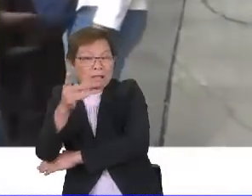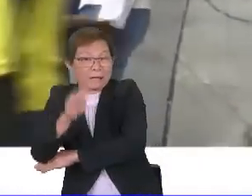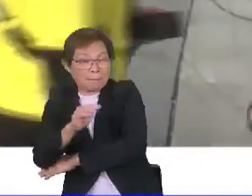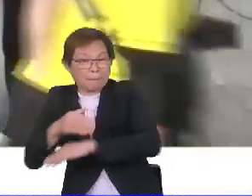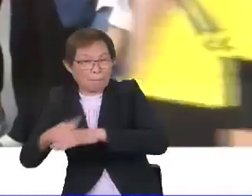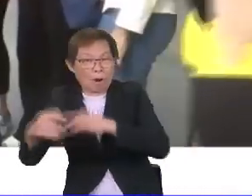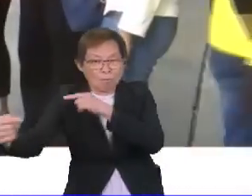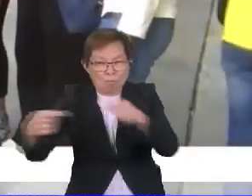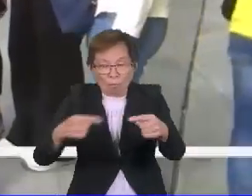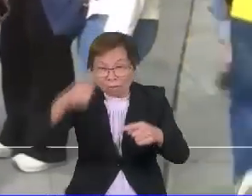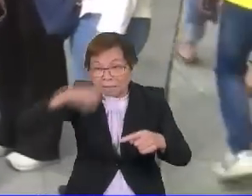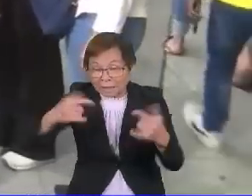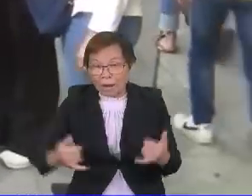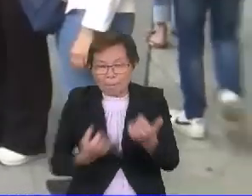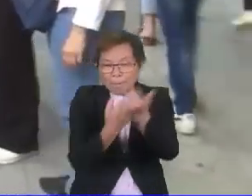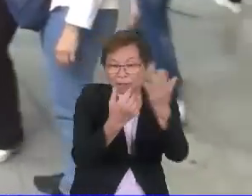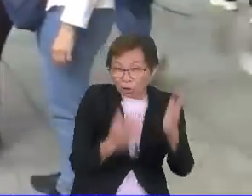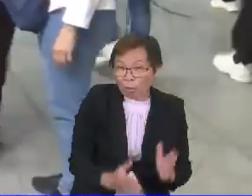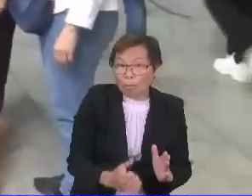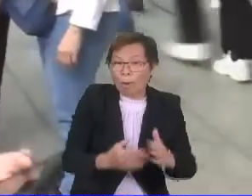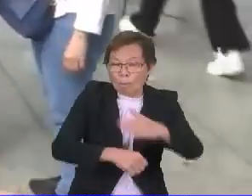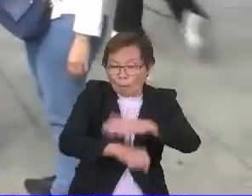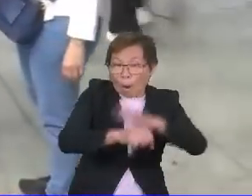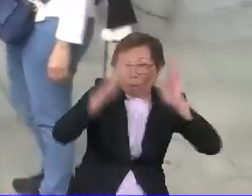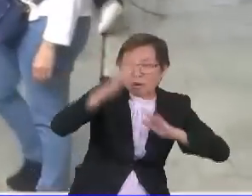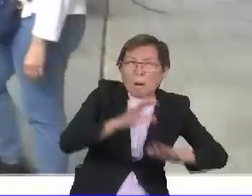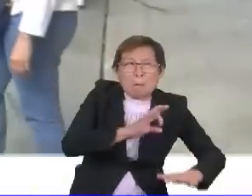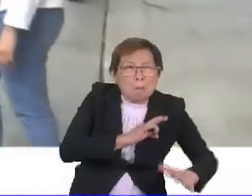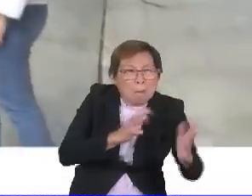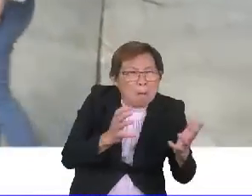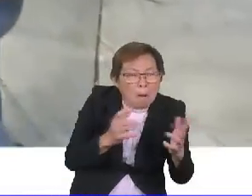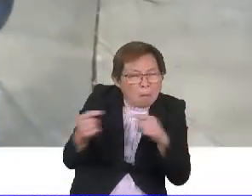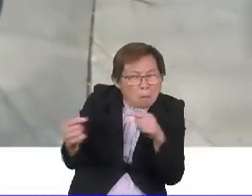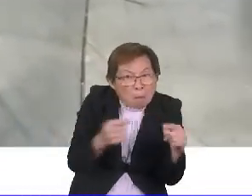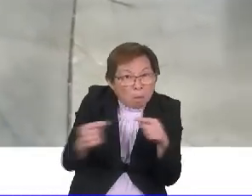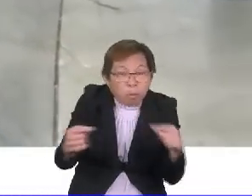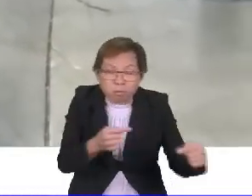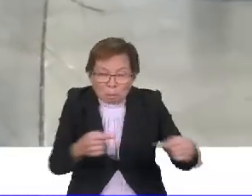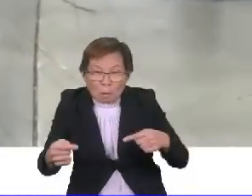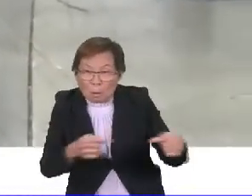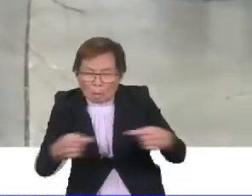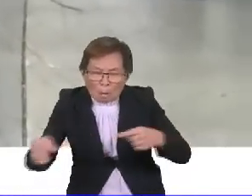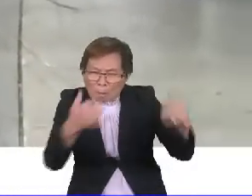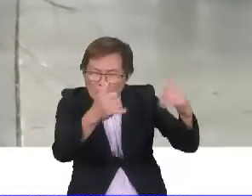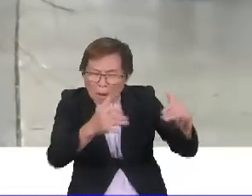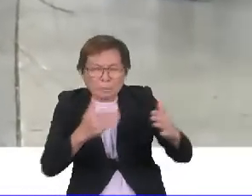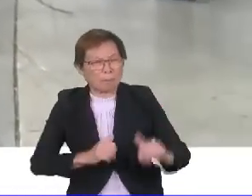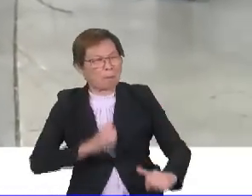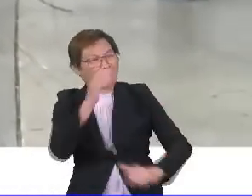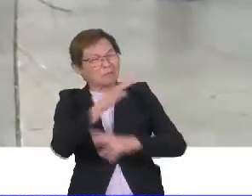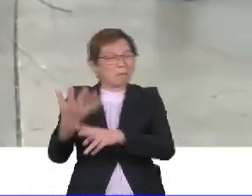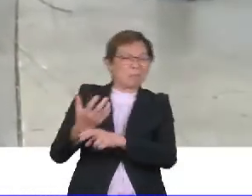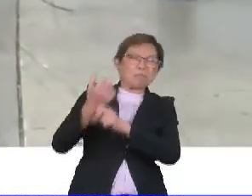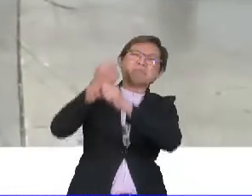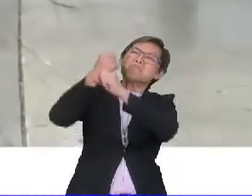malam ini penyokong bola sepak tanah air sudah tentu inginkan aksi yang cukup membanggakannya selain